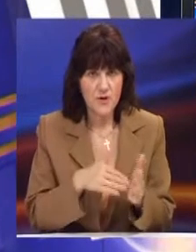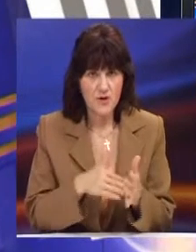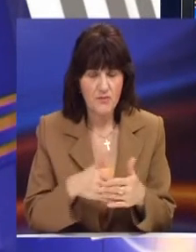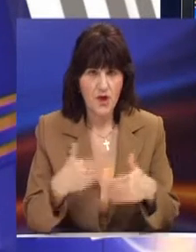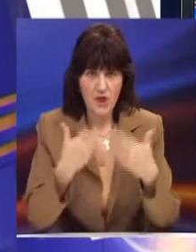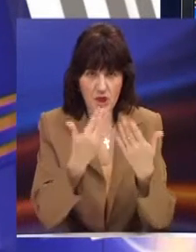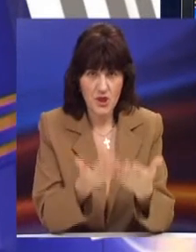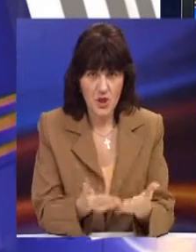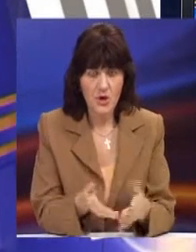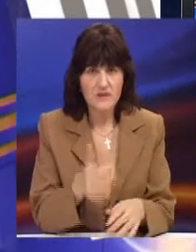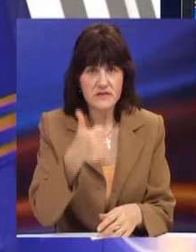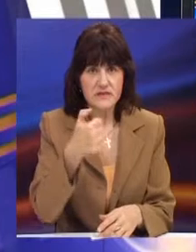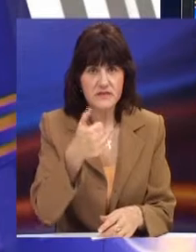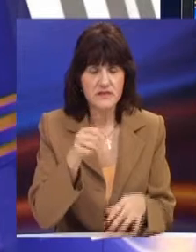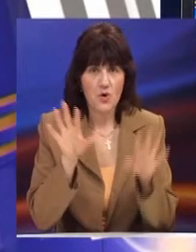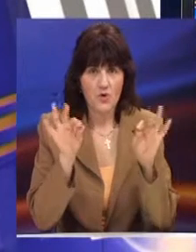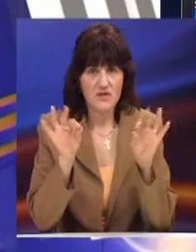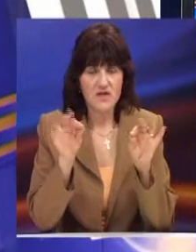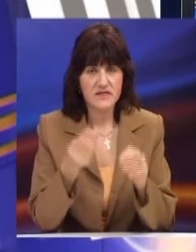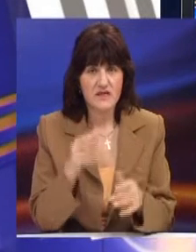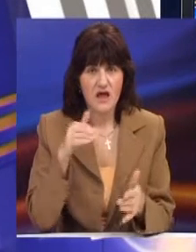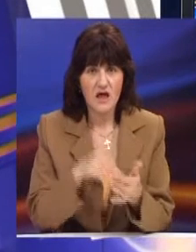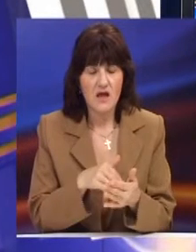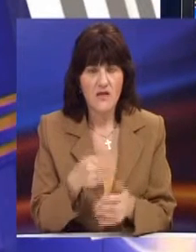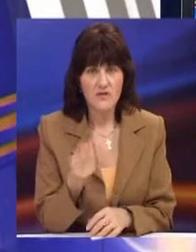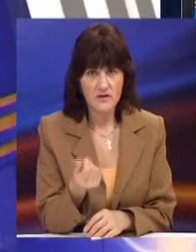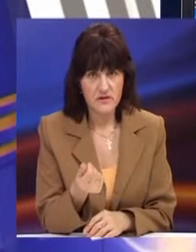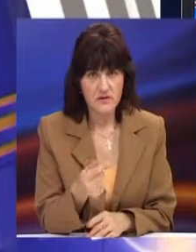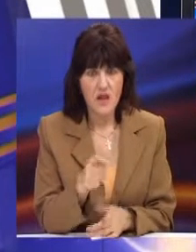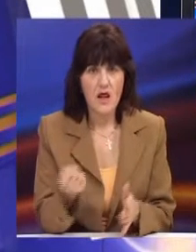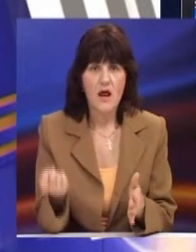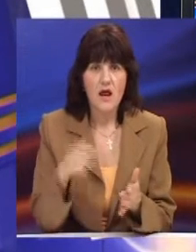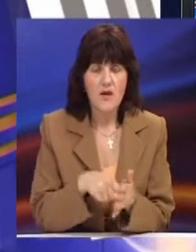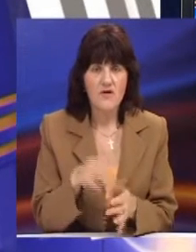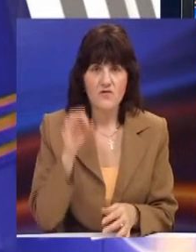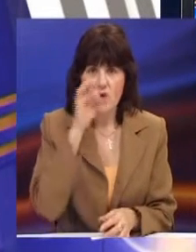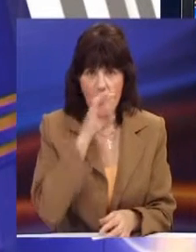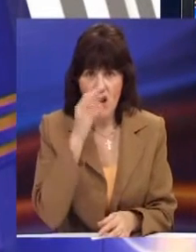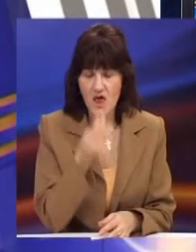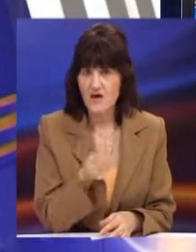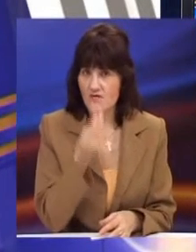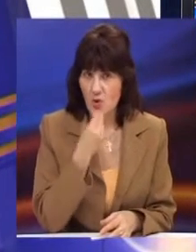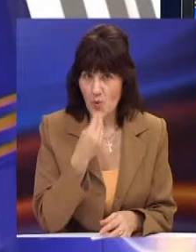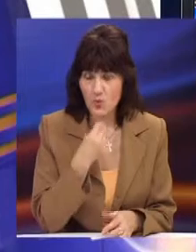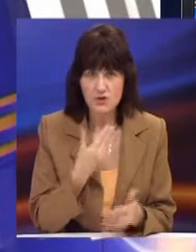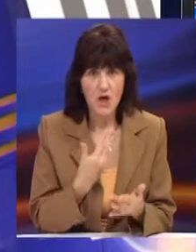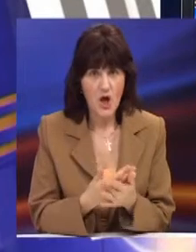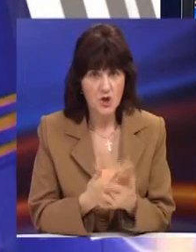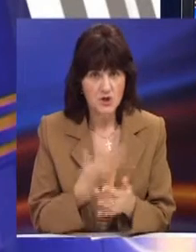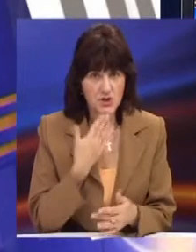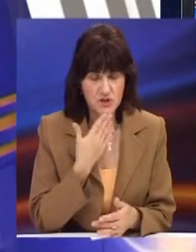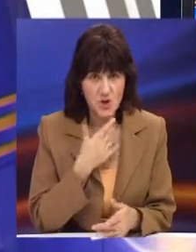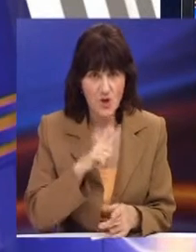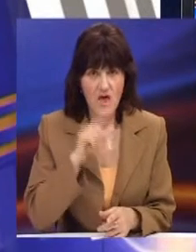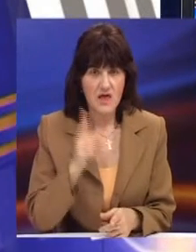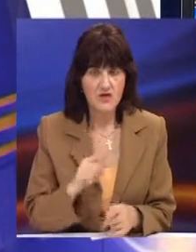potrebe. Donacije u ukupnom iznosu od oko 110.000 dinara opredeljene su za nabavku lekova, užine za decu osnovne škole